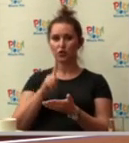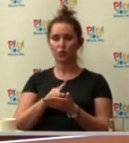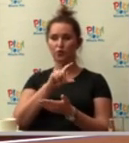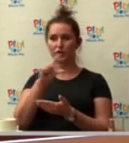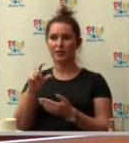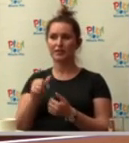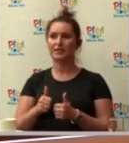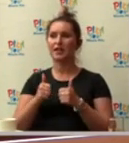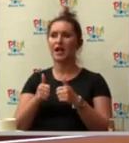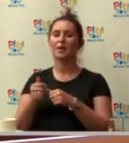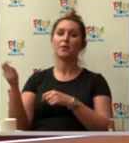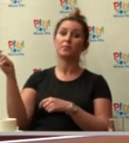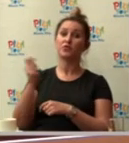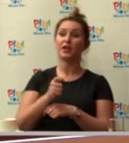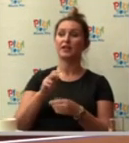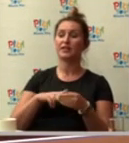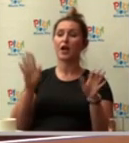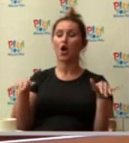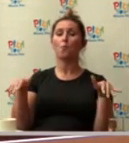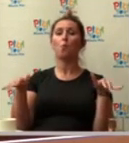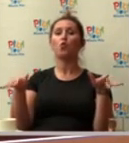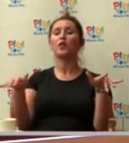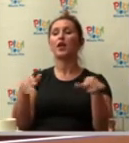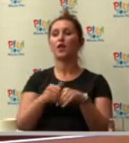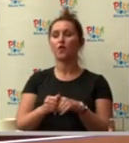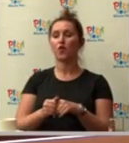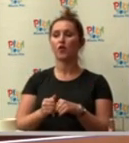Motylewo i pomóc w zabezpieczeniu imprez o różnym charakterze,